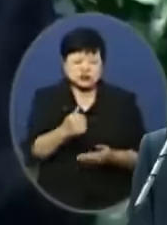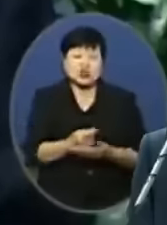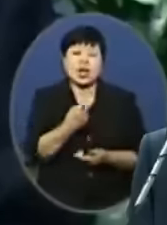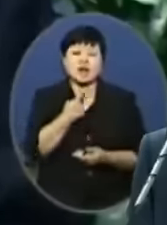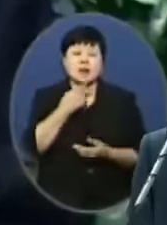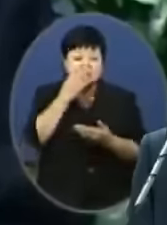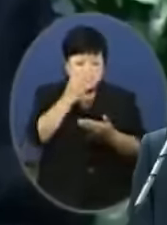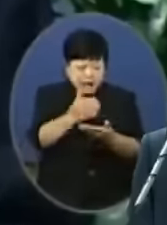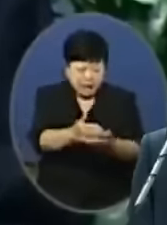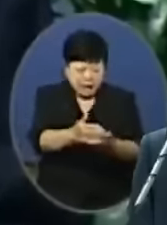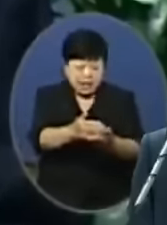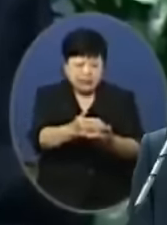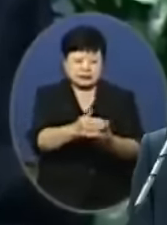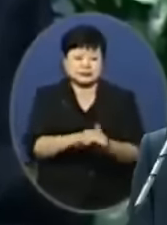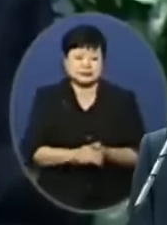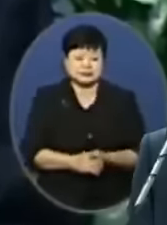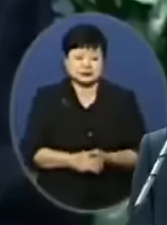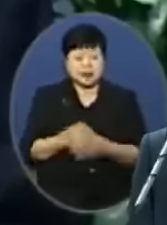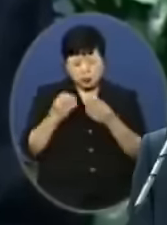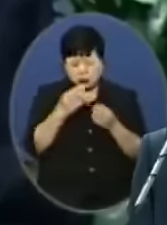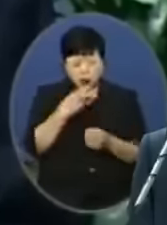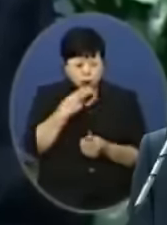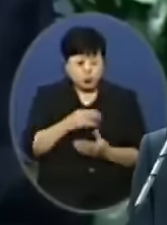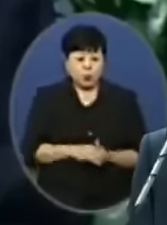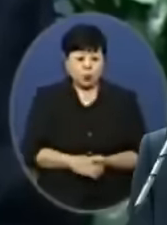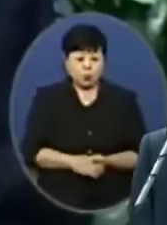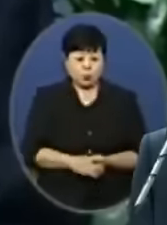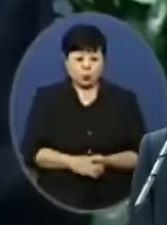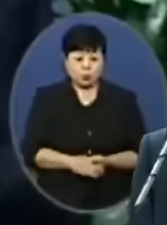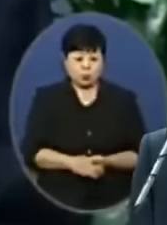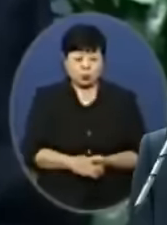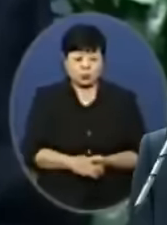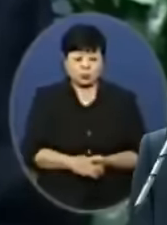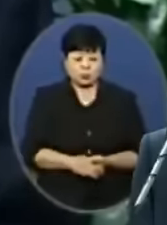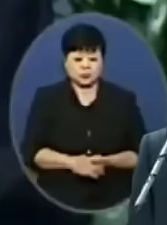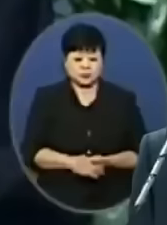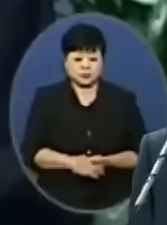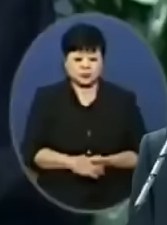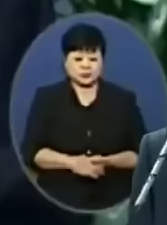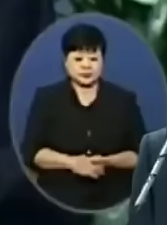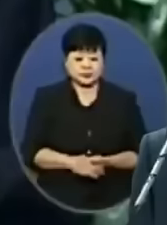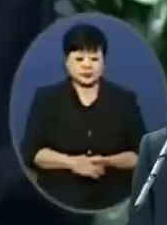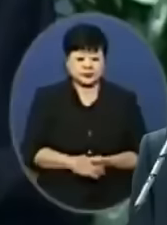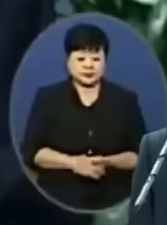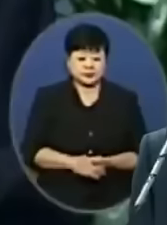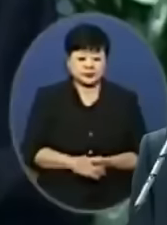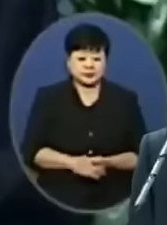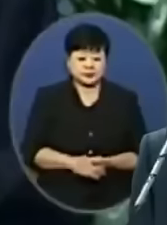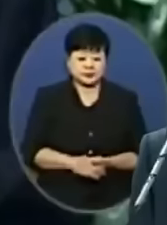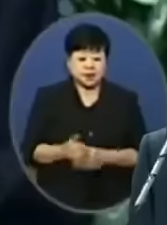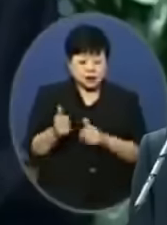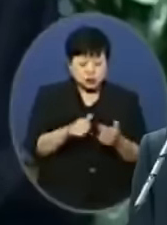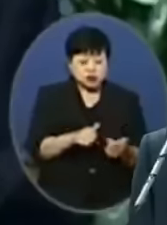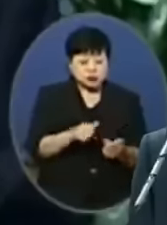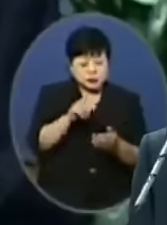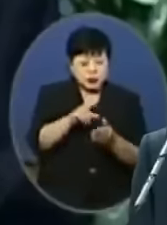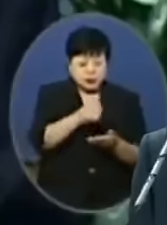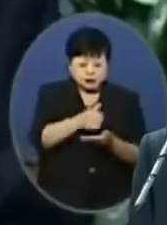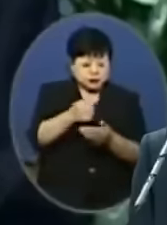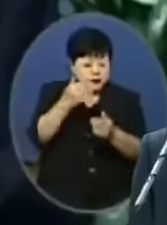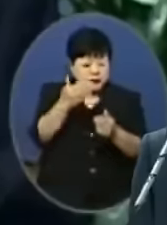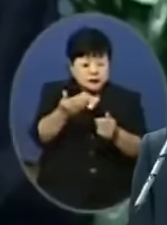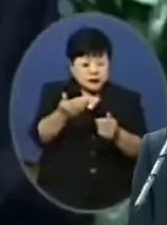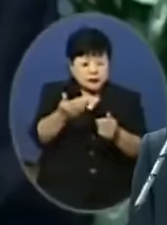마라. 뭐 복잡한 소리 할 필요 없습니다. 그 죽음의 순간에